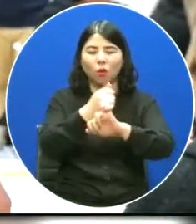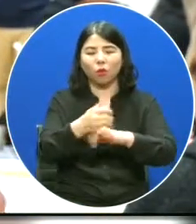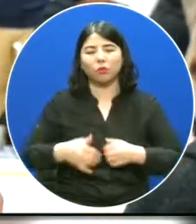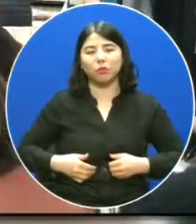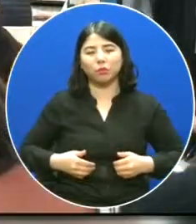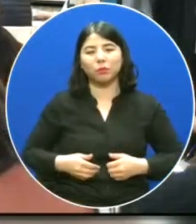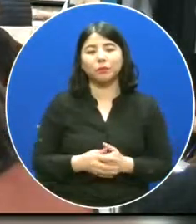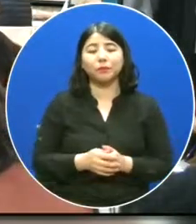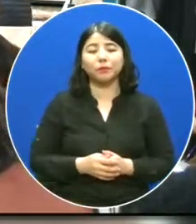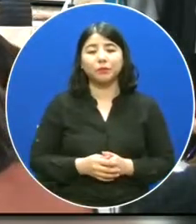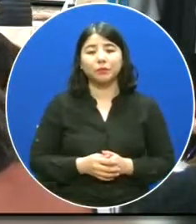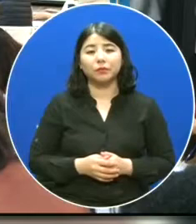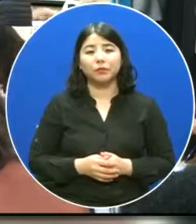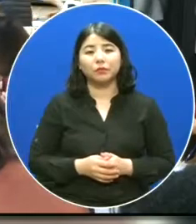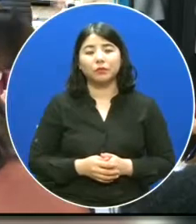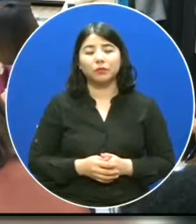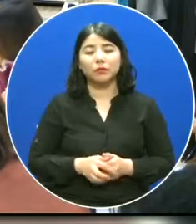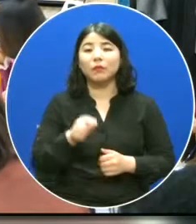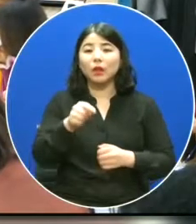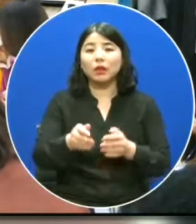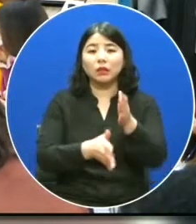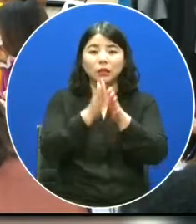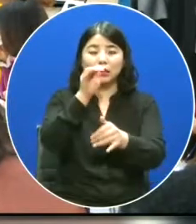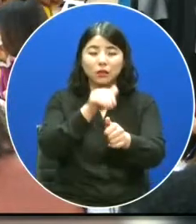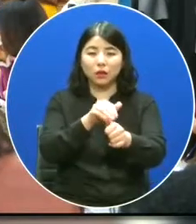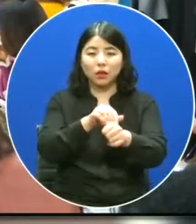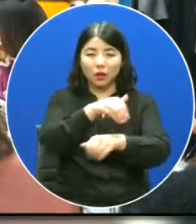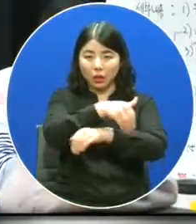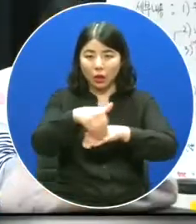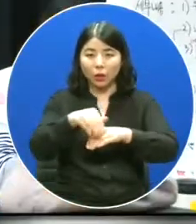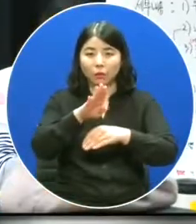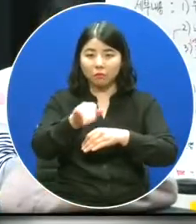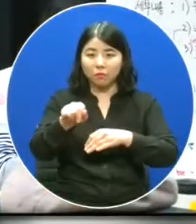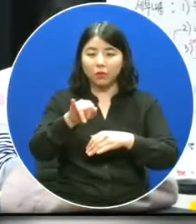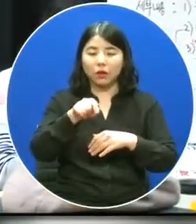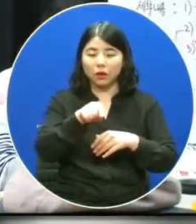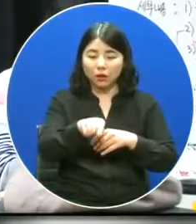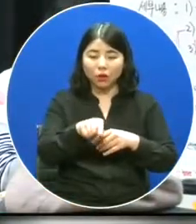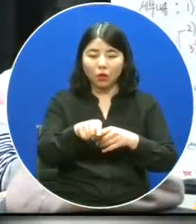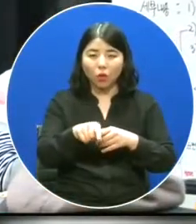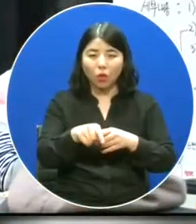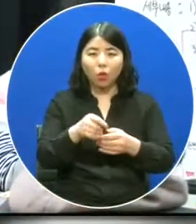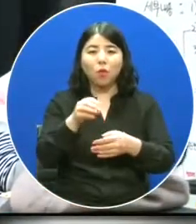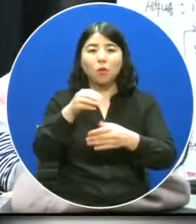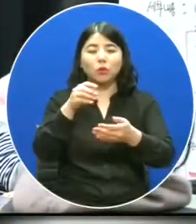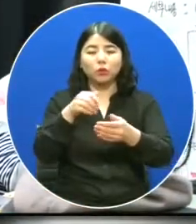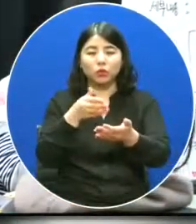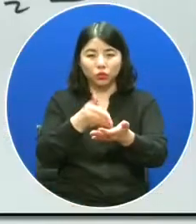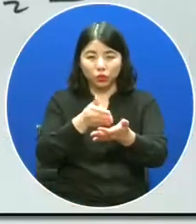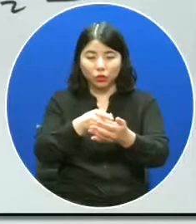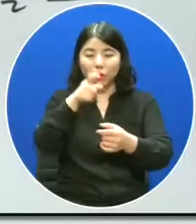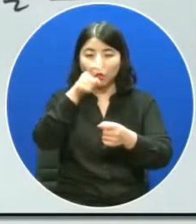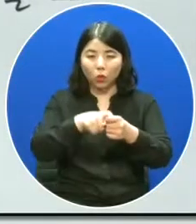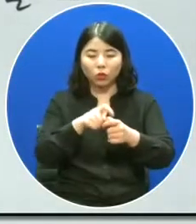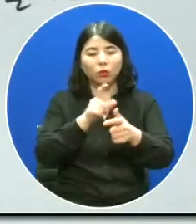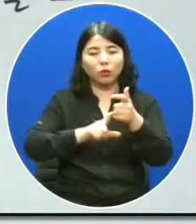요소입니다. 테마 스페셜 도시를 깨우는 플랜 B의 방송 취지가 돋보이는 것은 바로 이